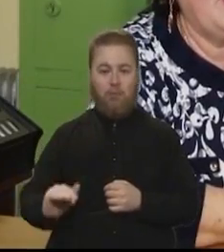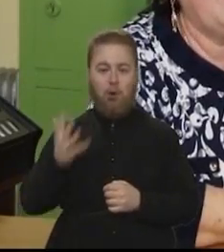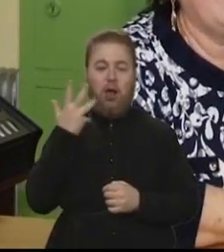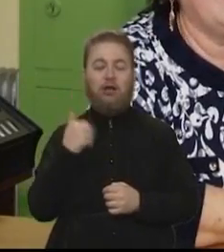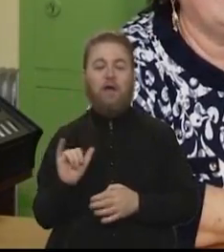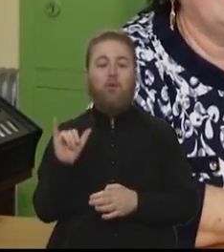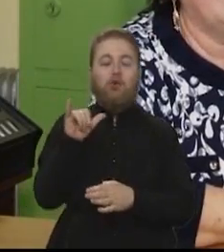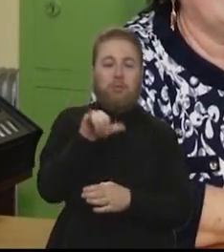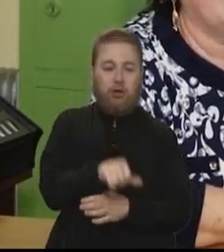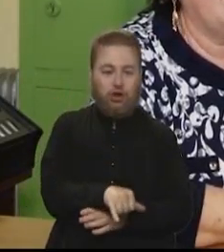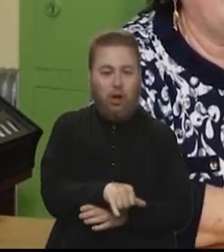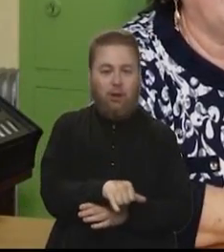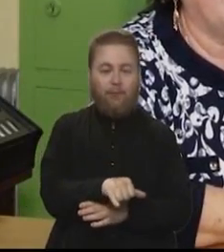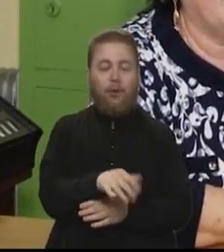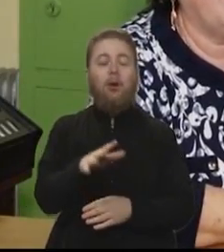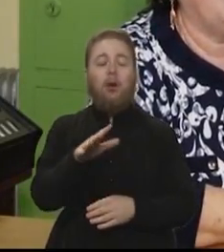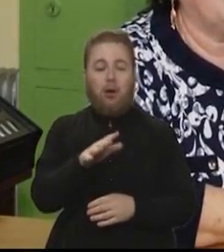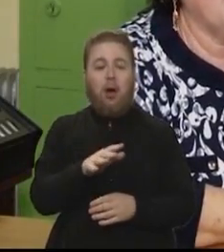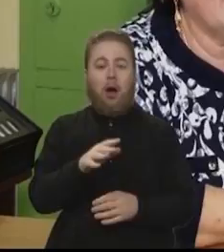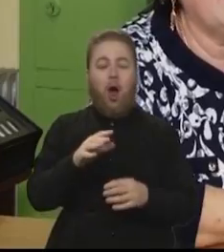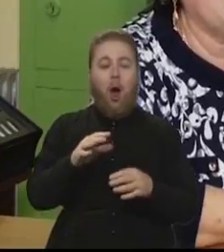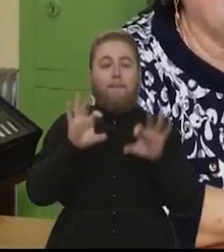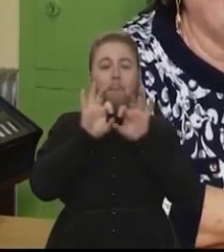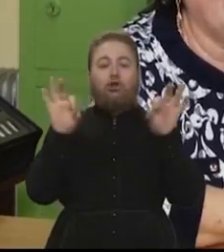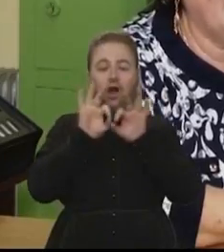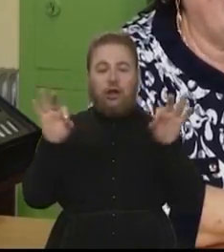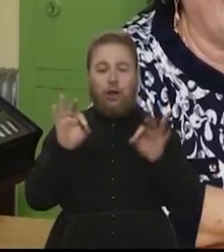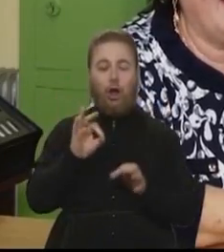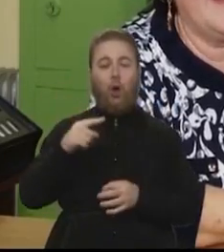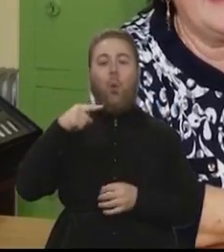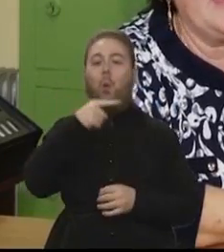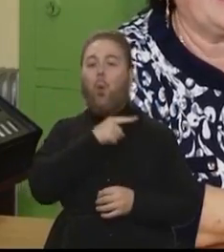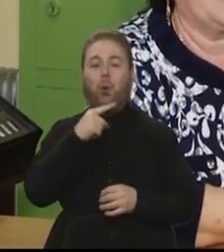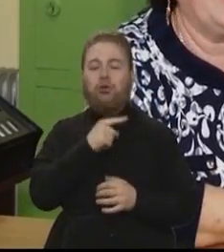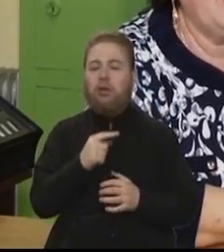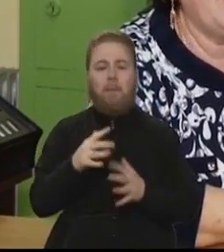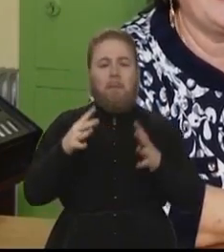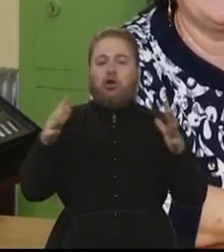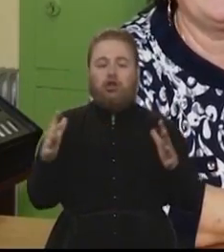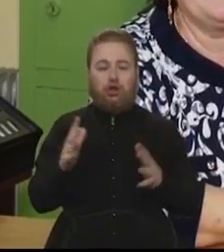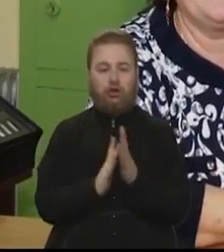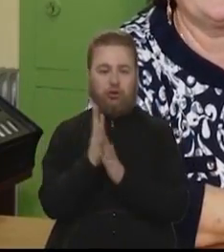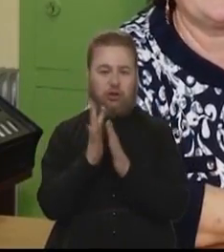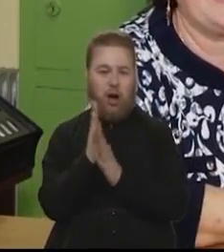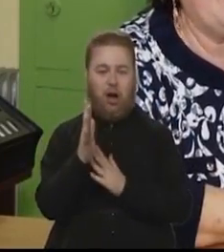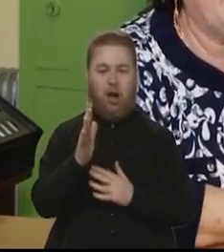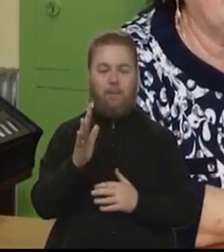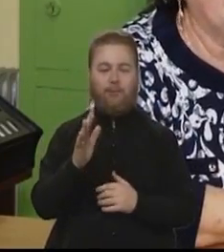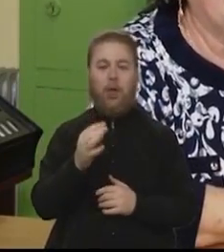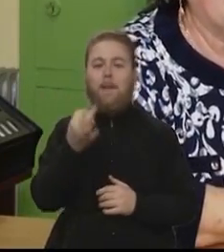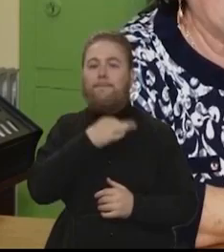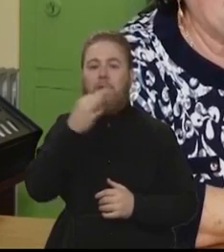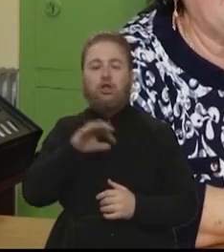гости приезжала, даже початки кукурузы огромные вызревали, подсолнечника огромные,